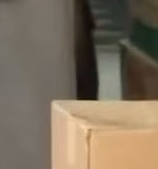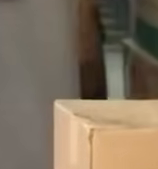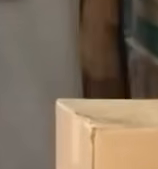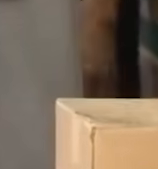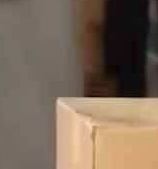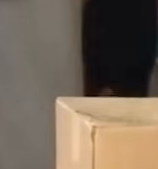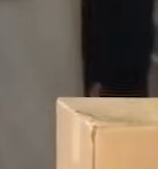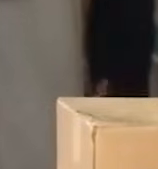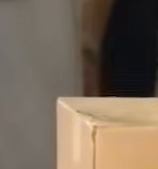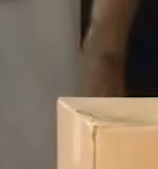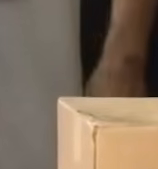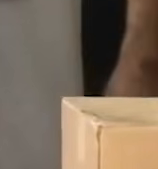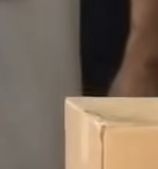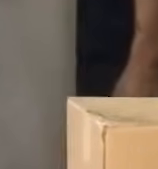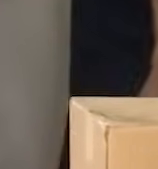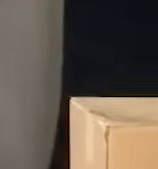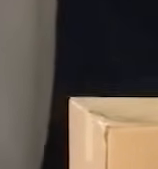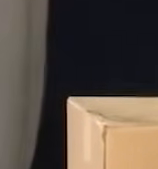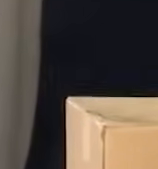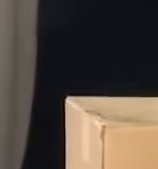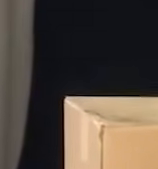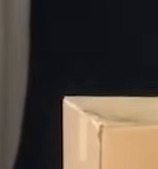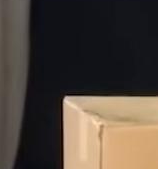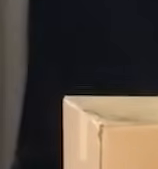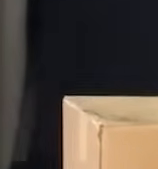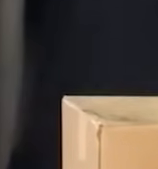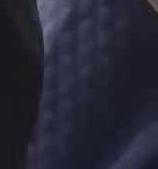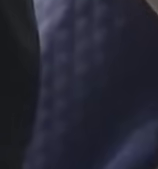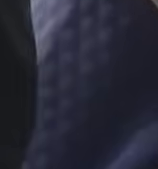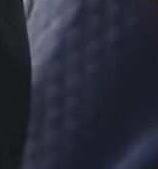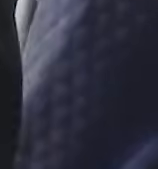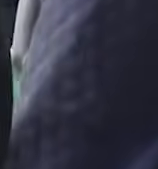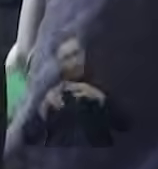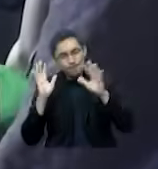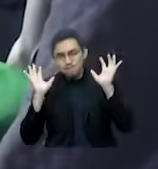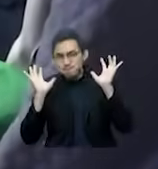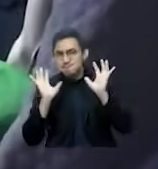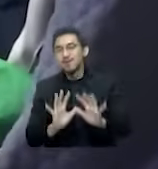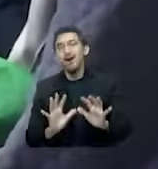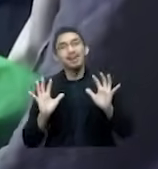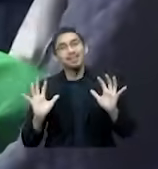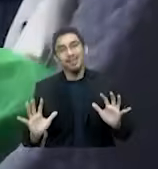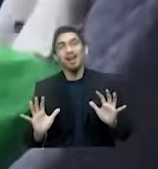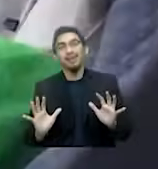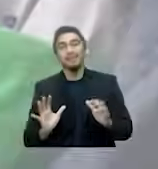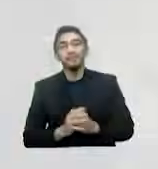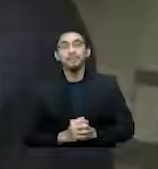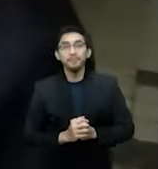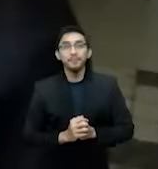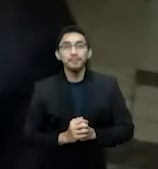menjadi diburu masyarakat yang penjualannya paling banyak di sini. Belanja kue,